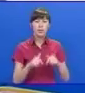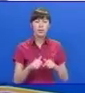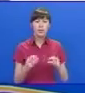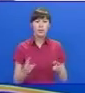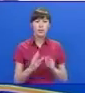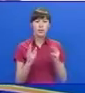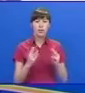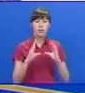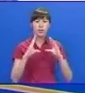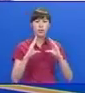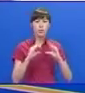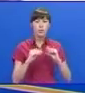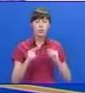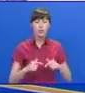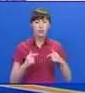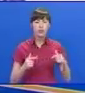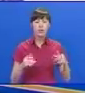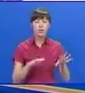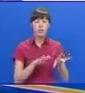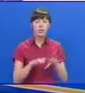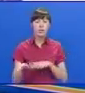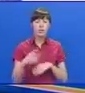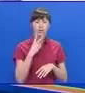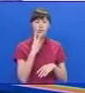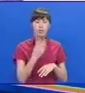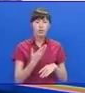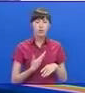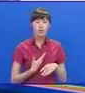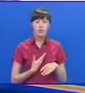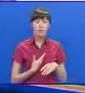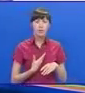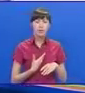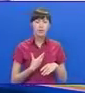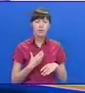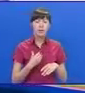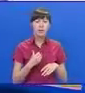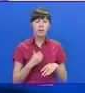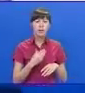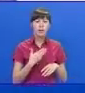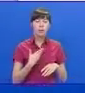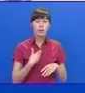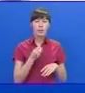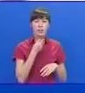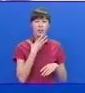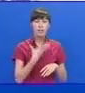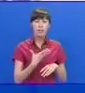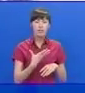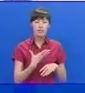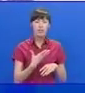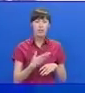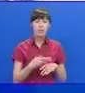сөндіру түрлі осы іс-шараларды көрсетіп жатыр бізге. Өзімізге ұнады бүгін осы шараға қатысып жатыр. Метрге